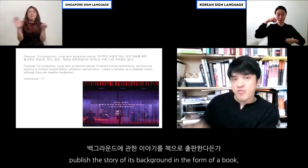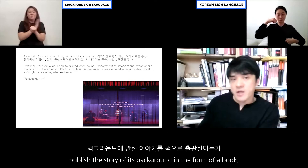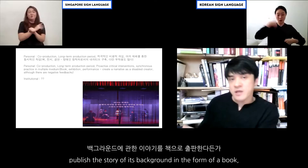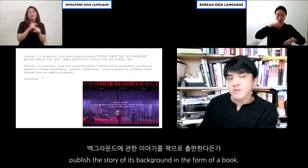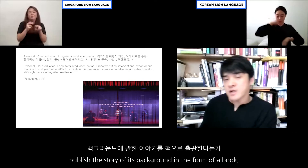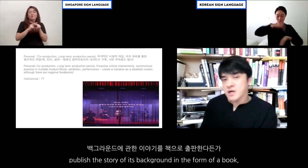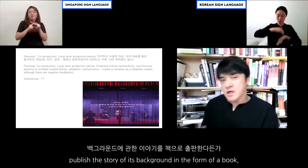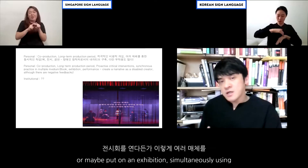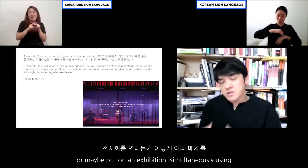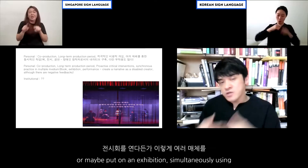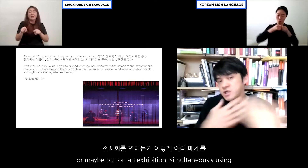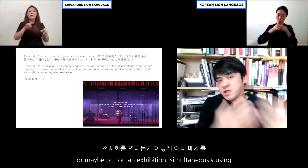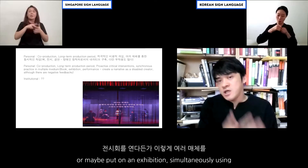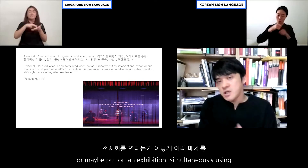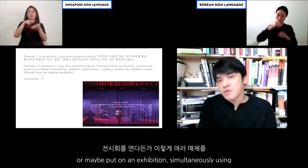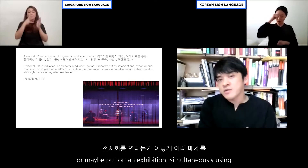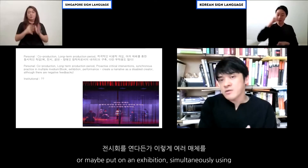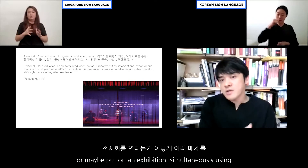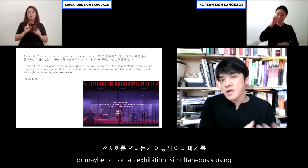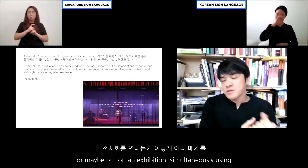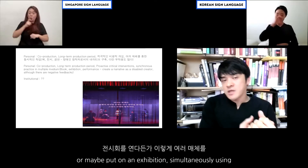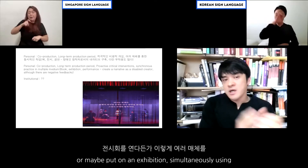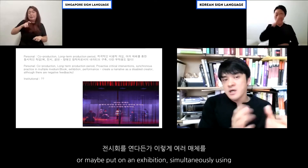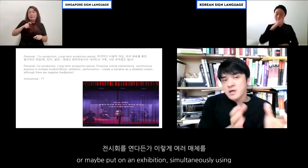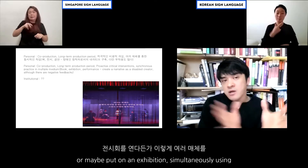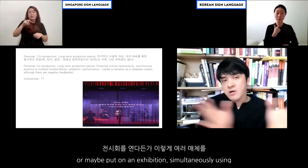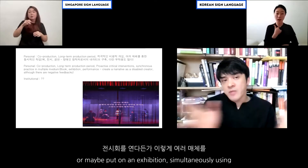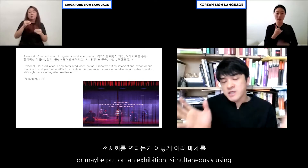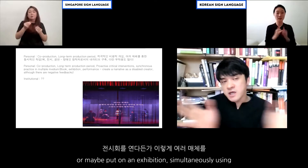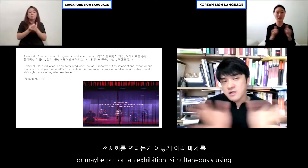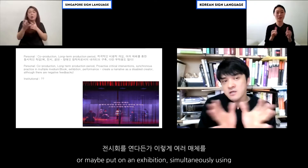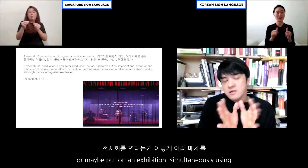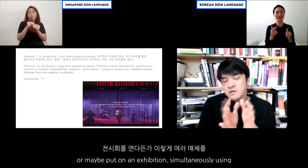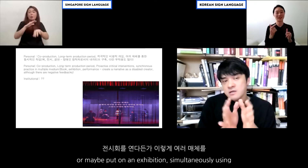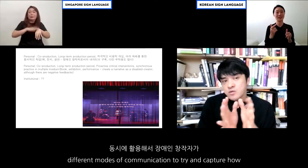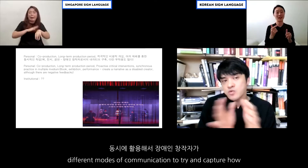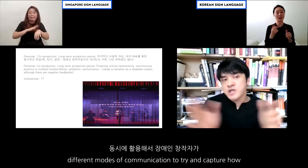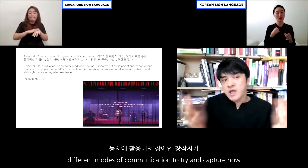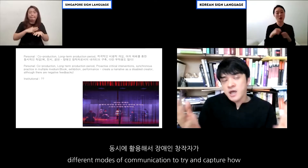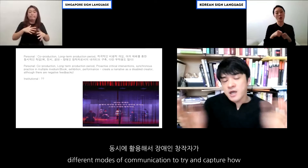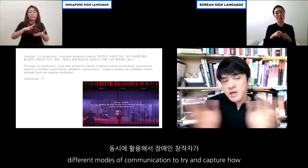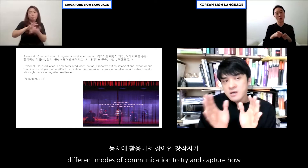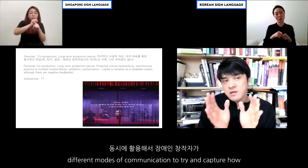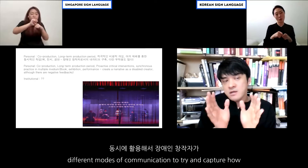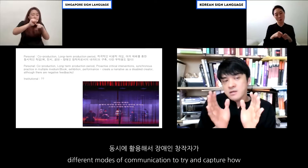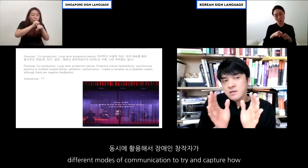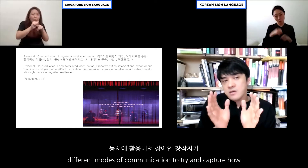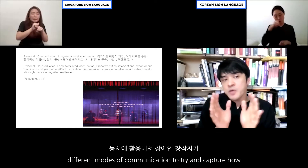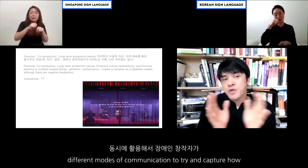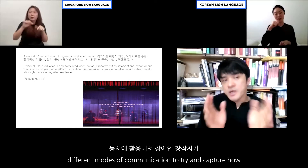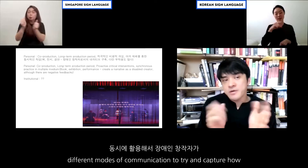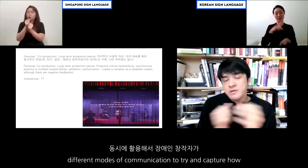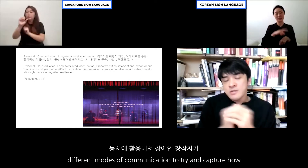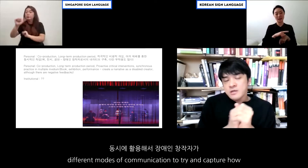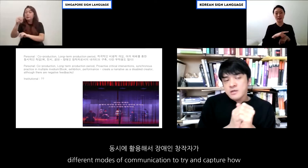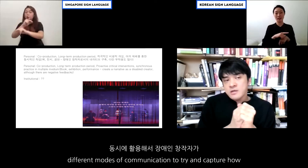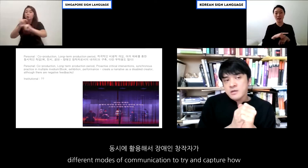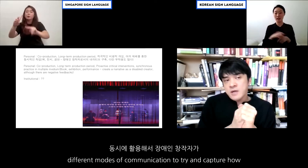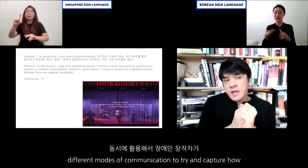책으로 출판한다던가 전시를 연다던가 이렇게 여러 매체를 동시에